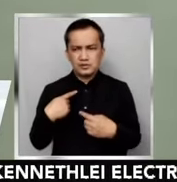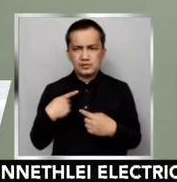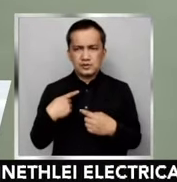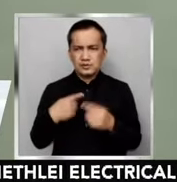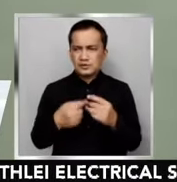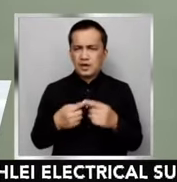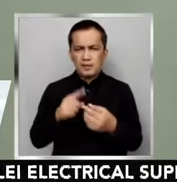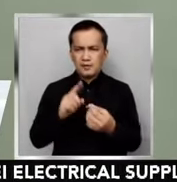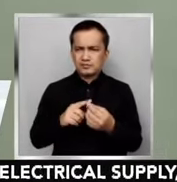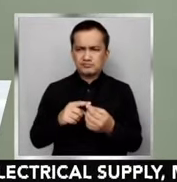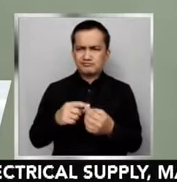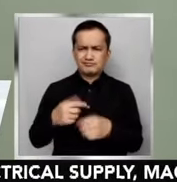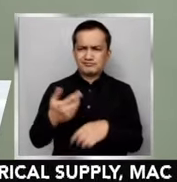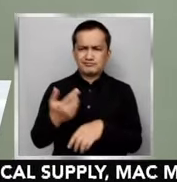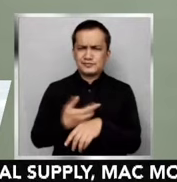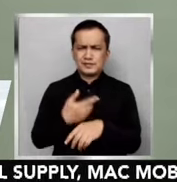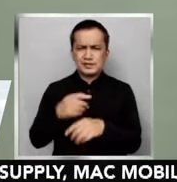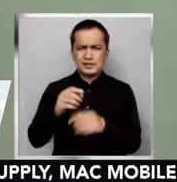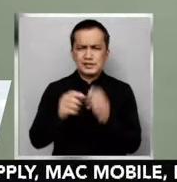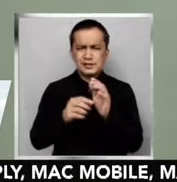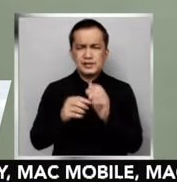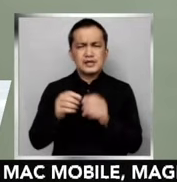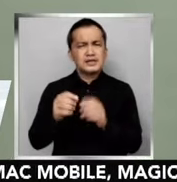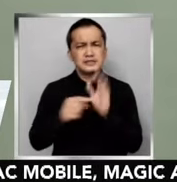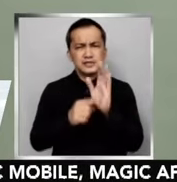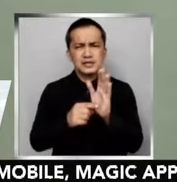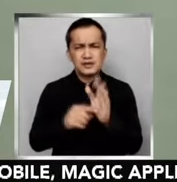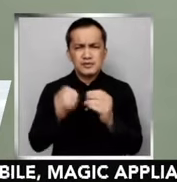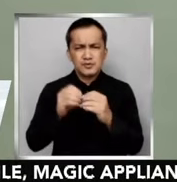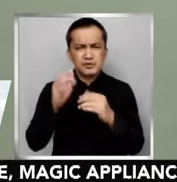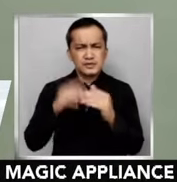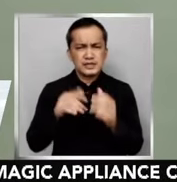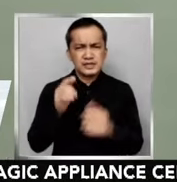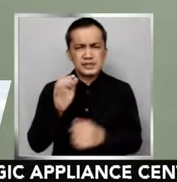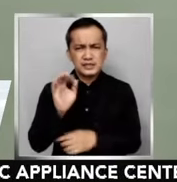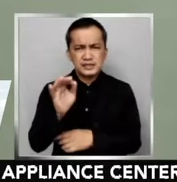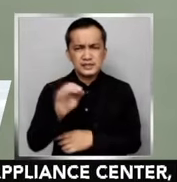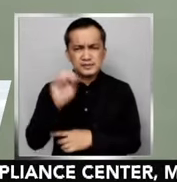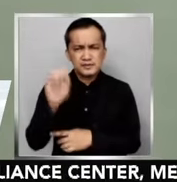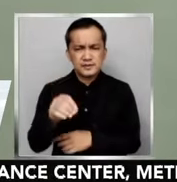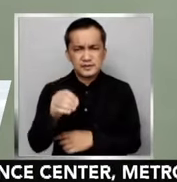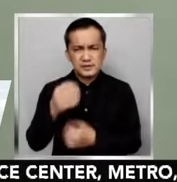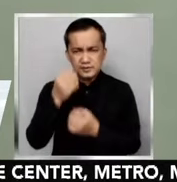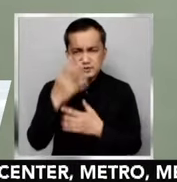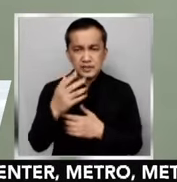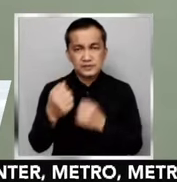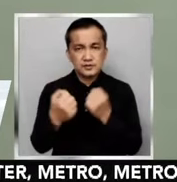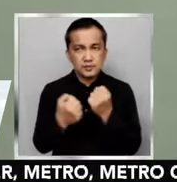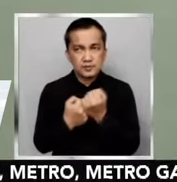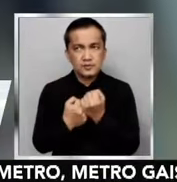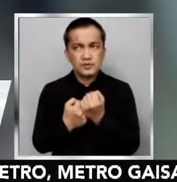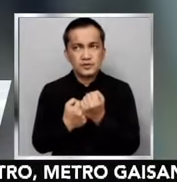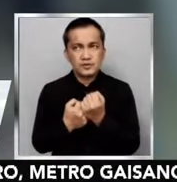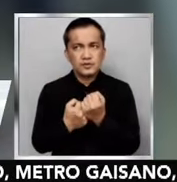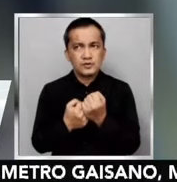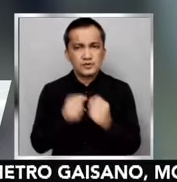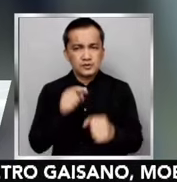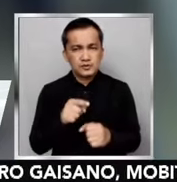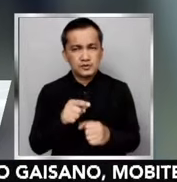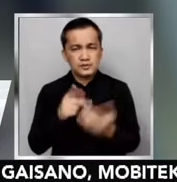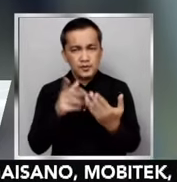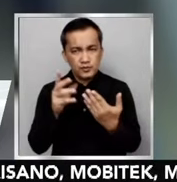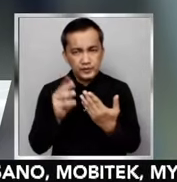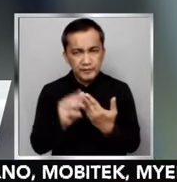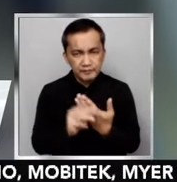than 90% of the transf groups sub signified their support to the program